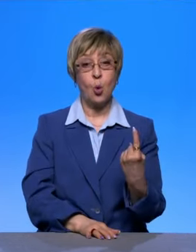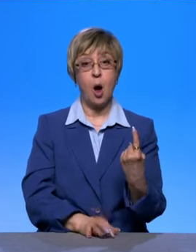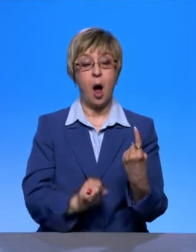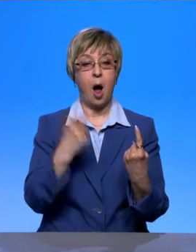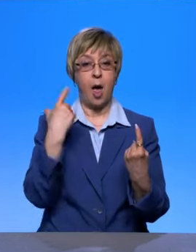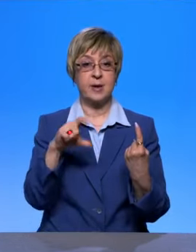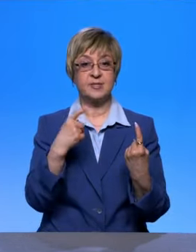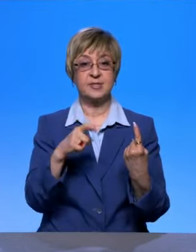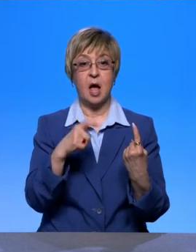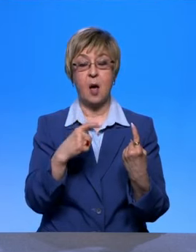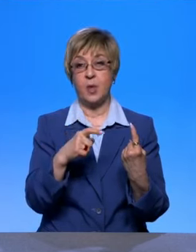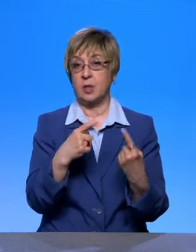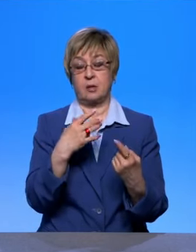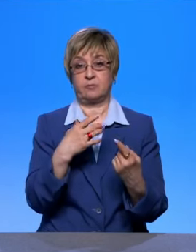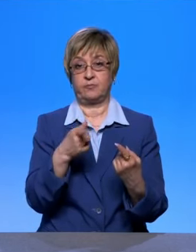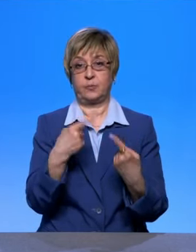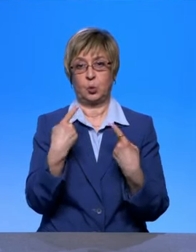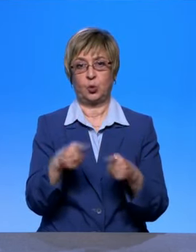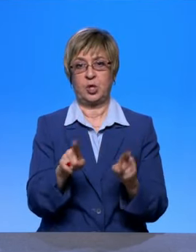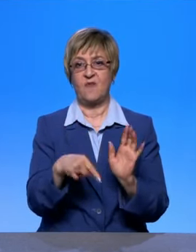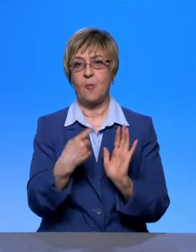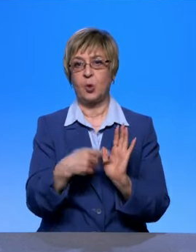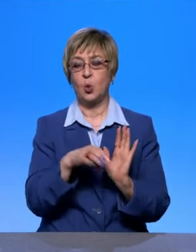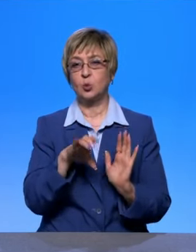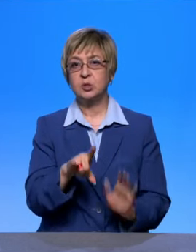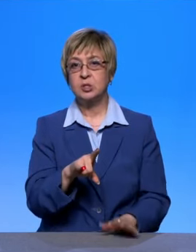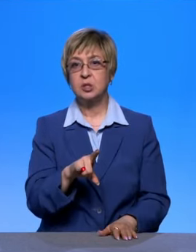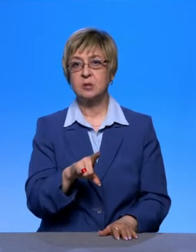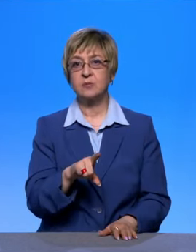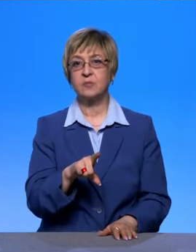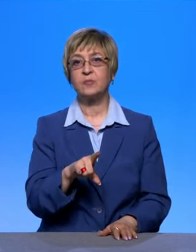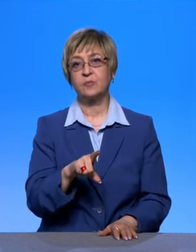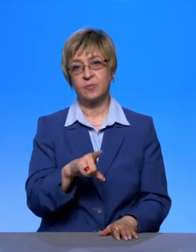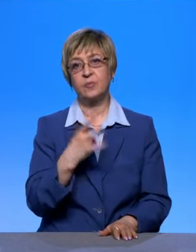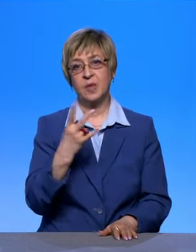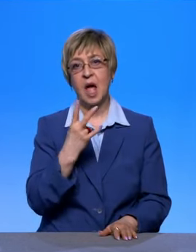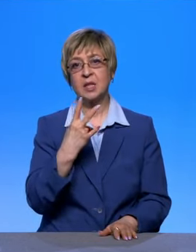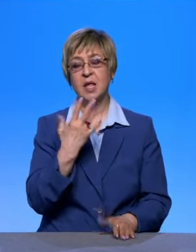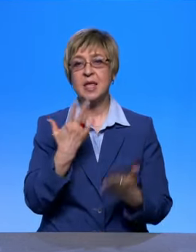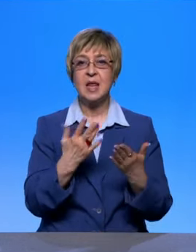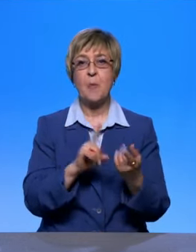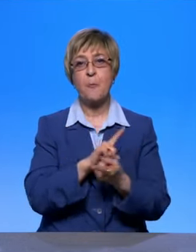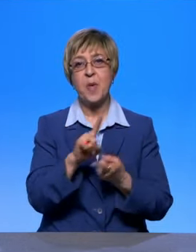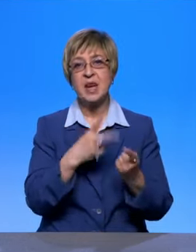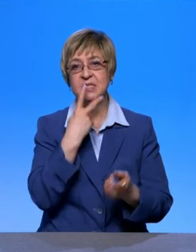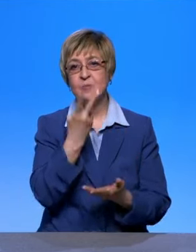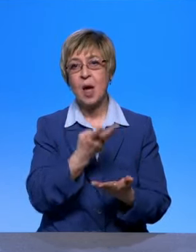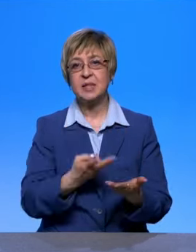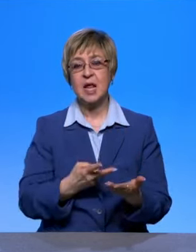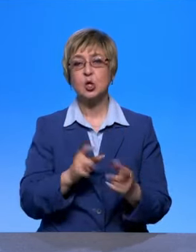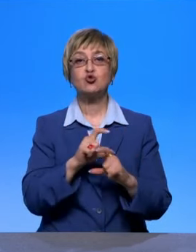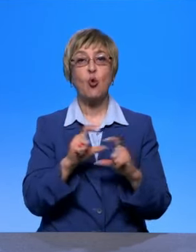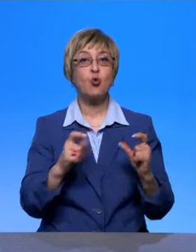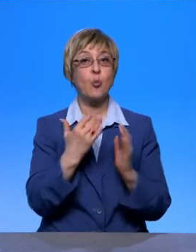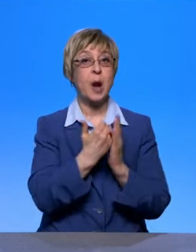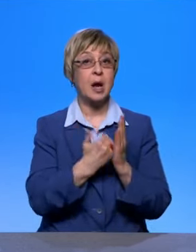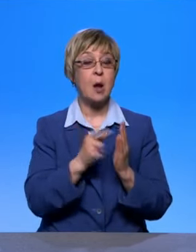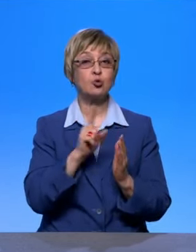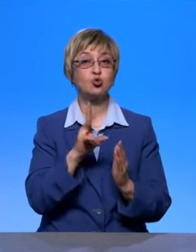экзамены сдают совсем другое. Хотя бы пересмотрелась бы школьная программа, чтобы родители не